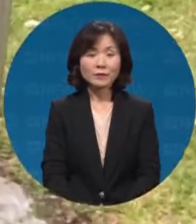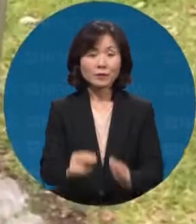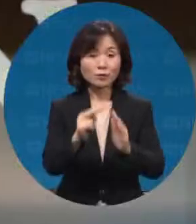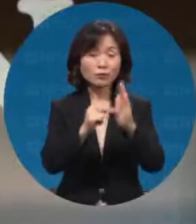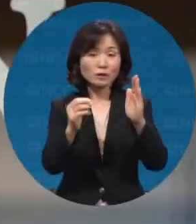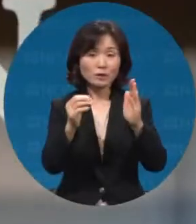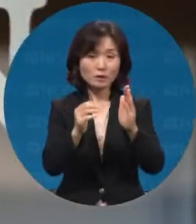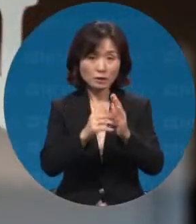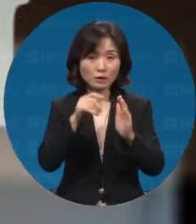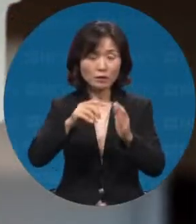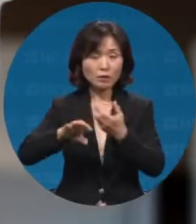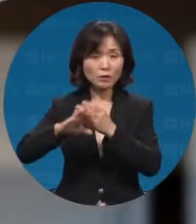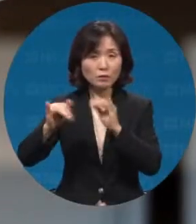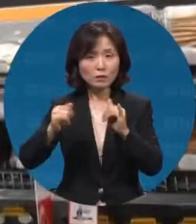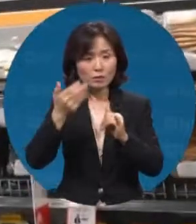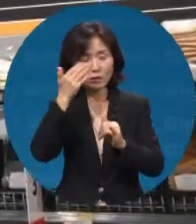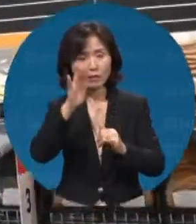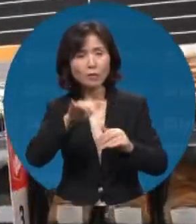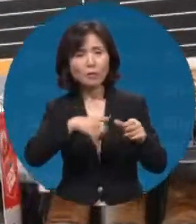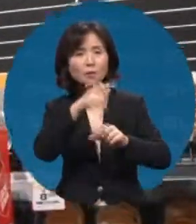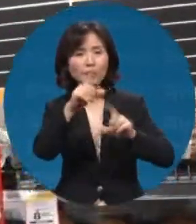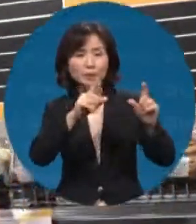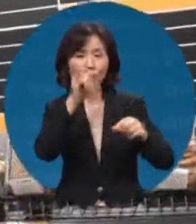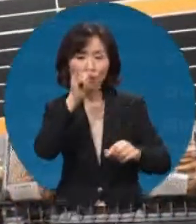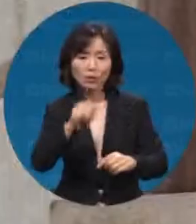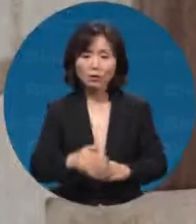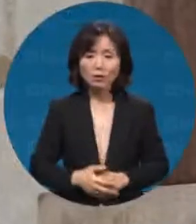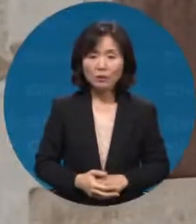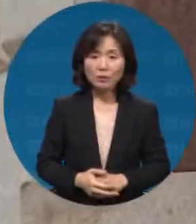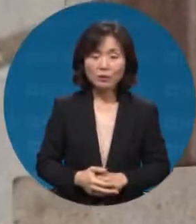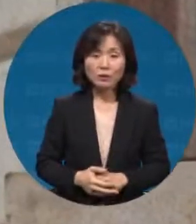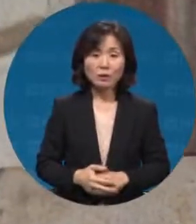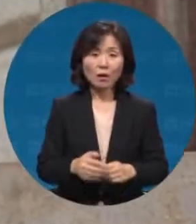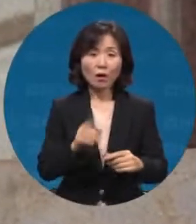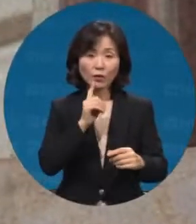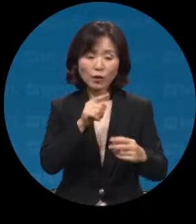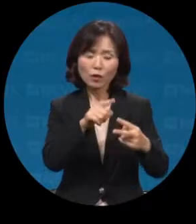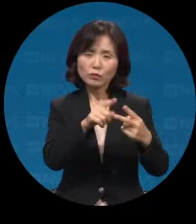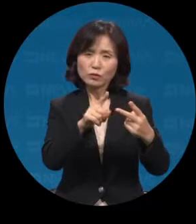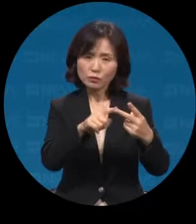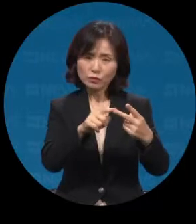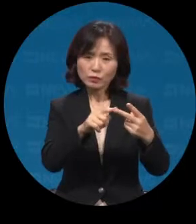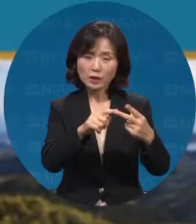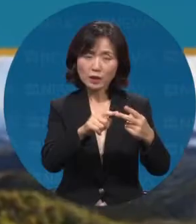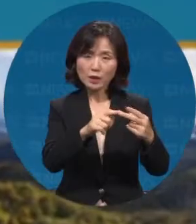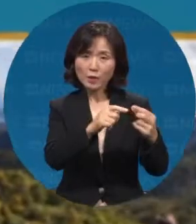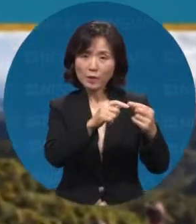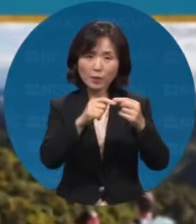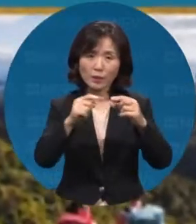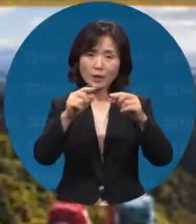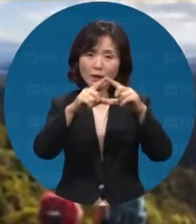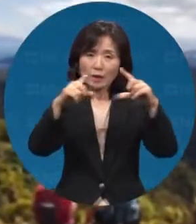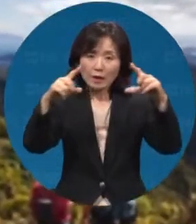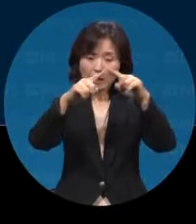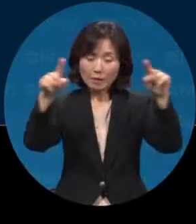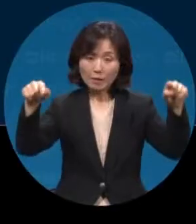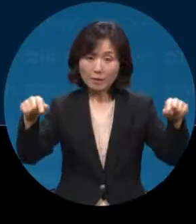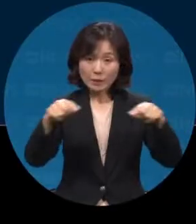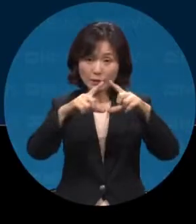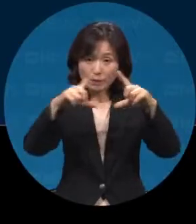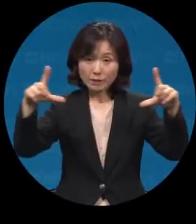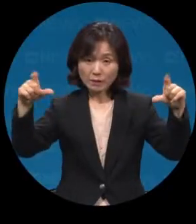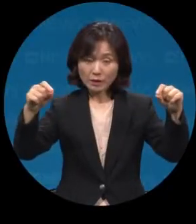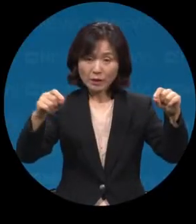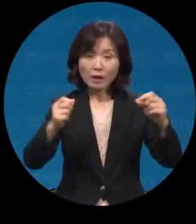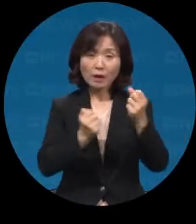뉴질랜드에서 외국인들에게 낯선 풍경이 있습니다. 두 개의 언어로 표시된 간판과 안내문들인데요.